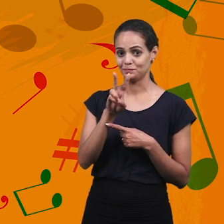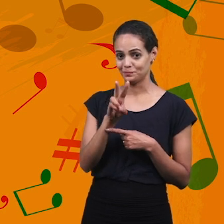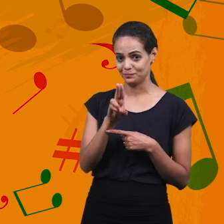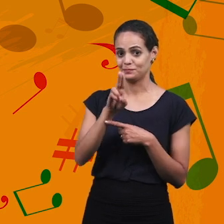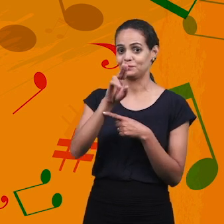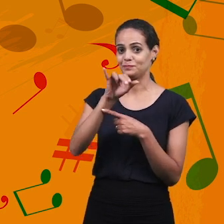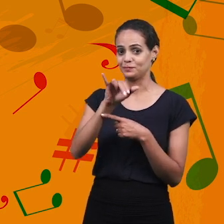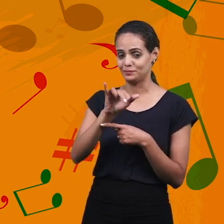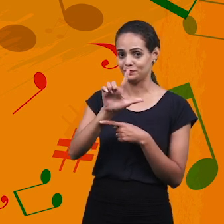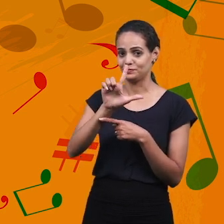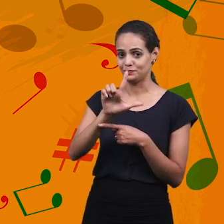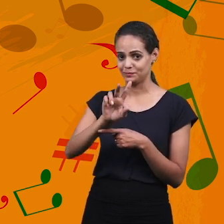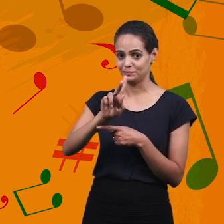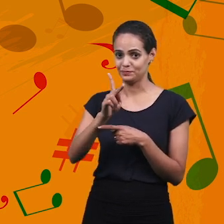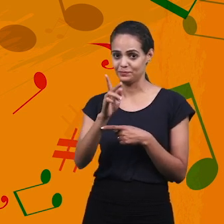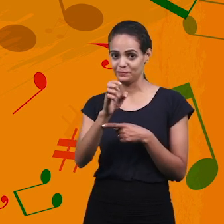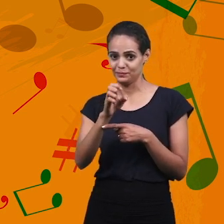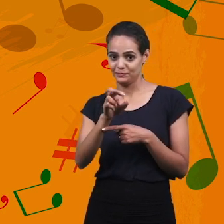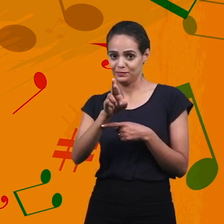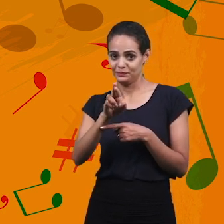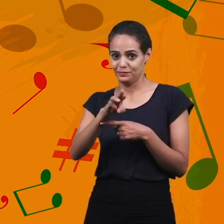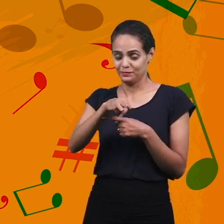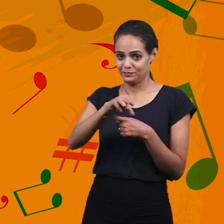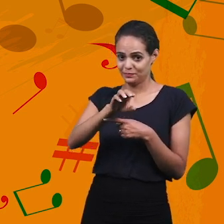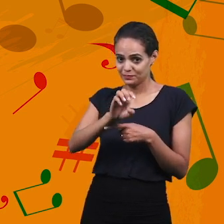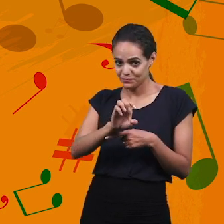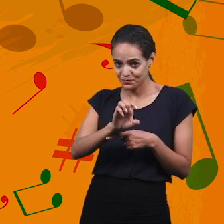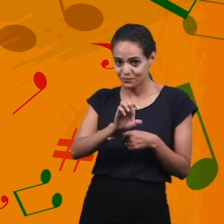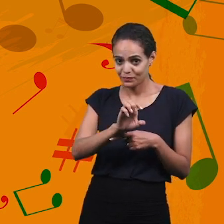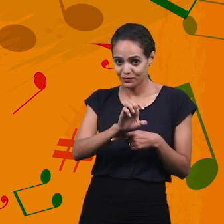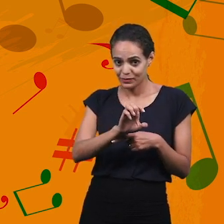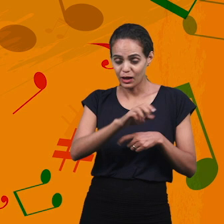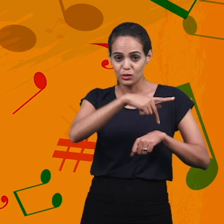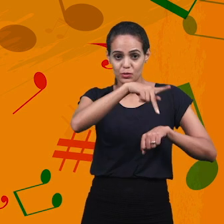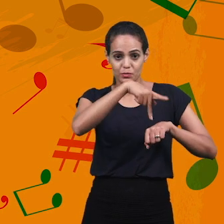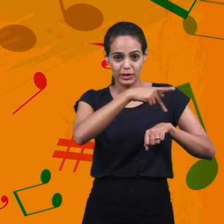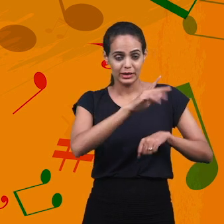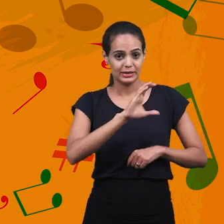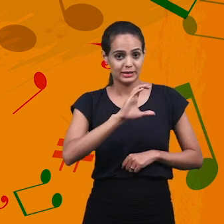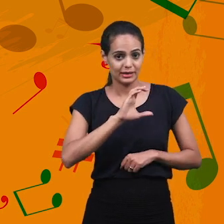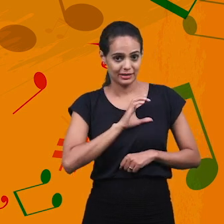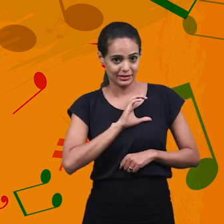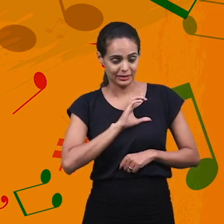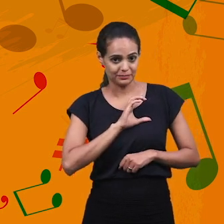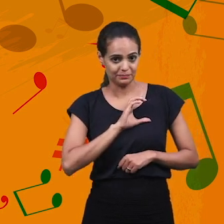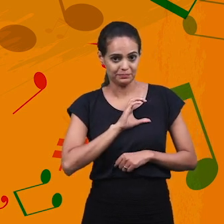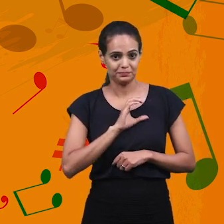Guilherme Militão de l'église de Vancouver, Canadá.